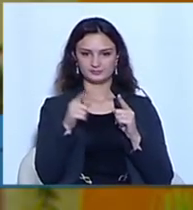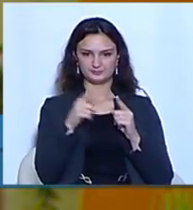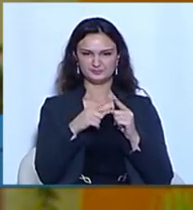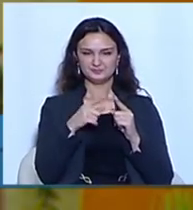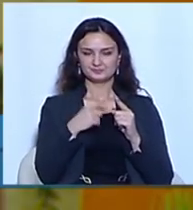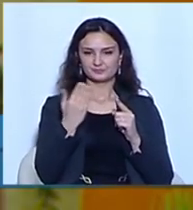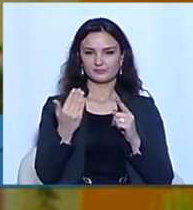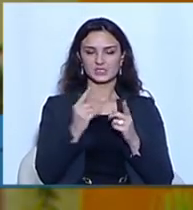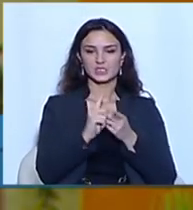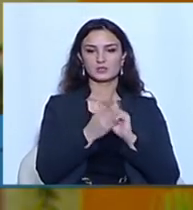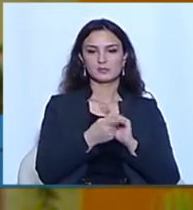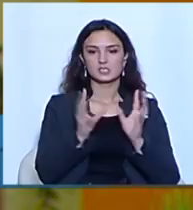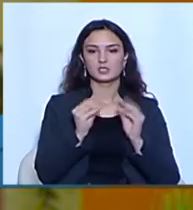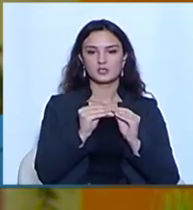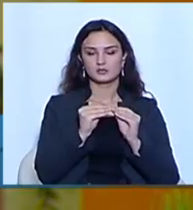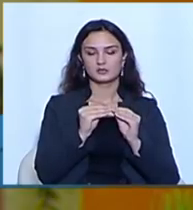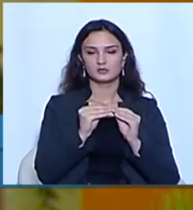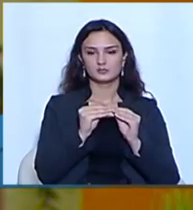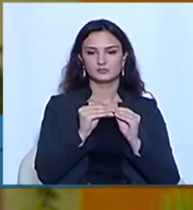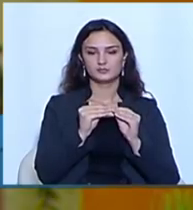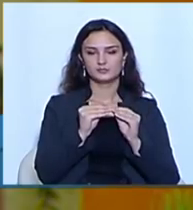მისი ღირებულებების ცვლილებასთან ერთად